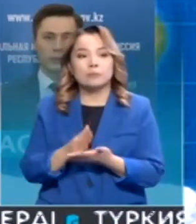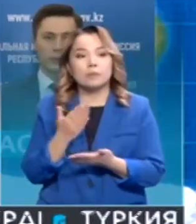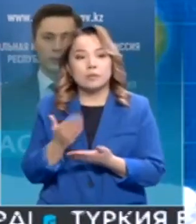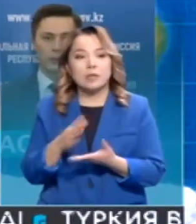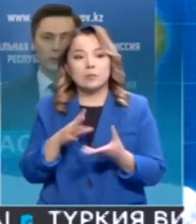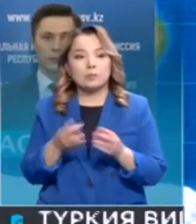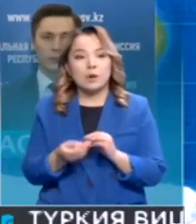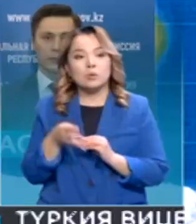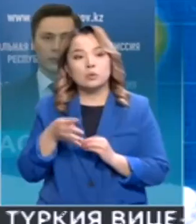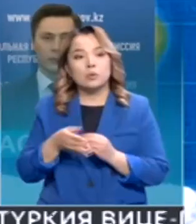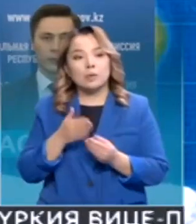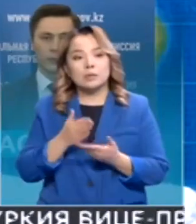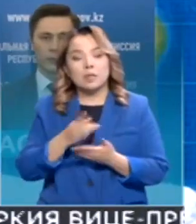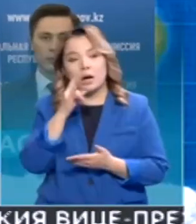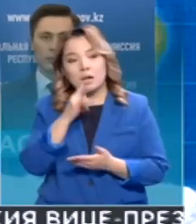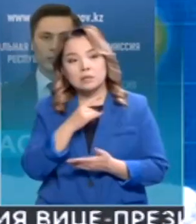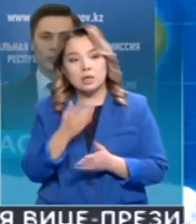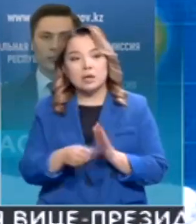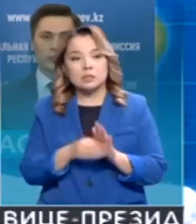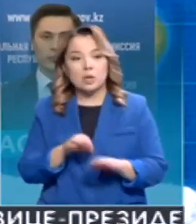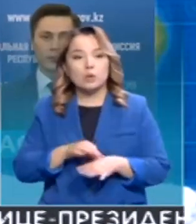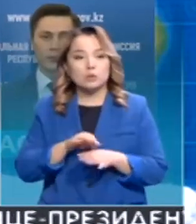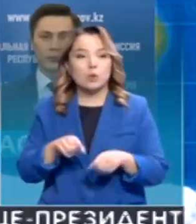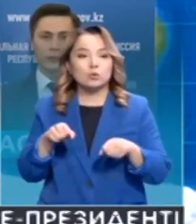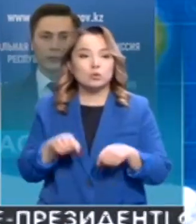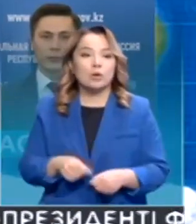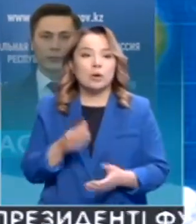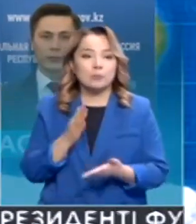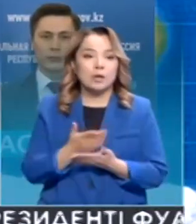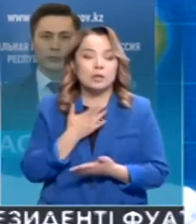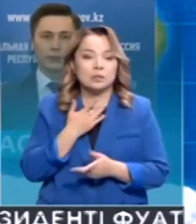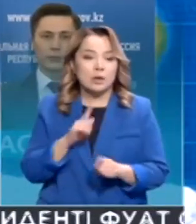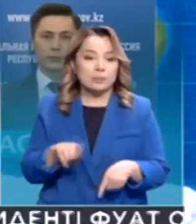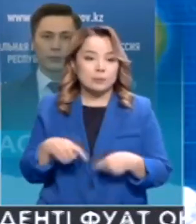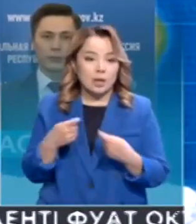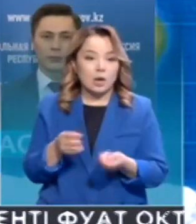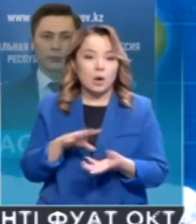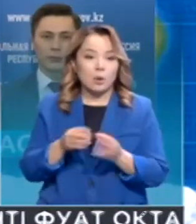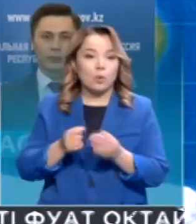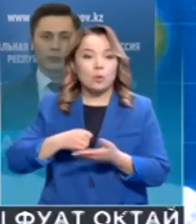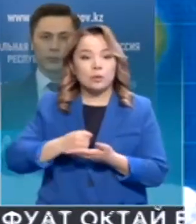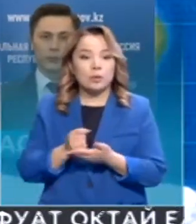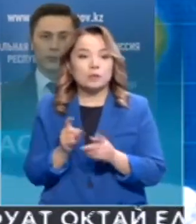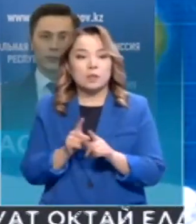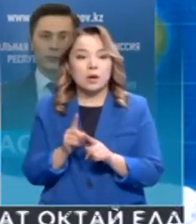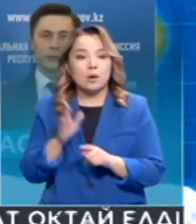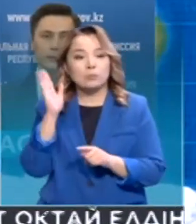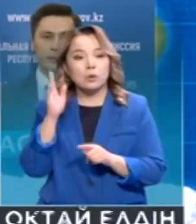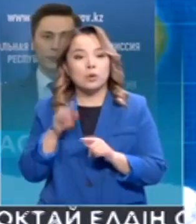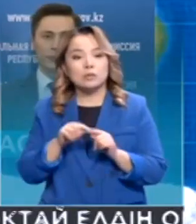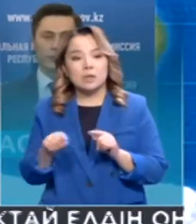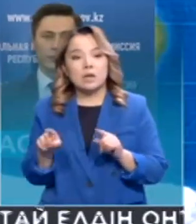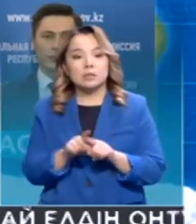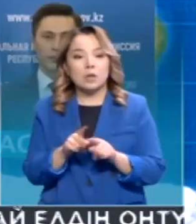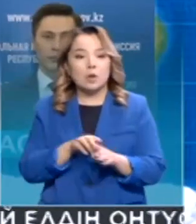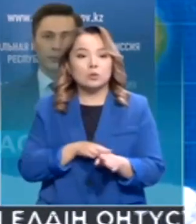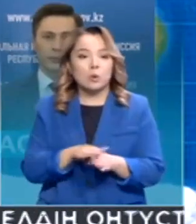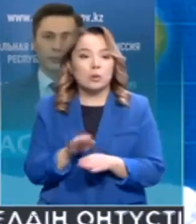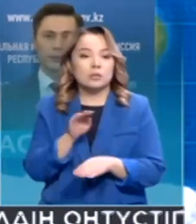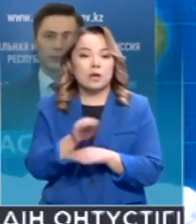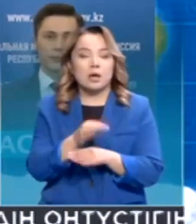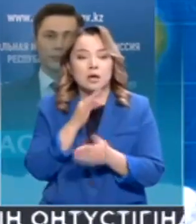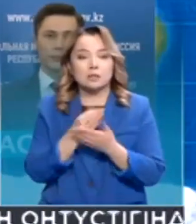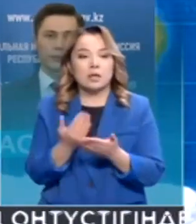шамамен 4000-дай қазақстандықтың дауыс беру құқығы бар. Ал мұндағы науқанның қорытындысы жайлы алдағы шығарылымдарда толықтырып